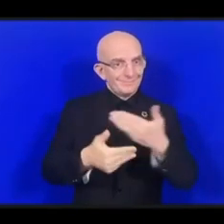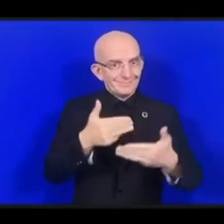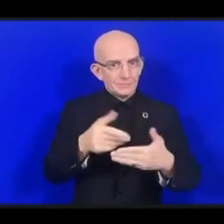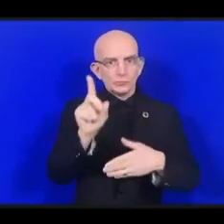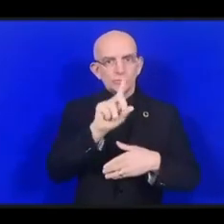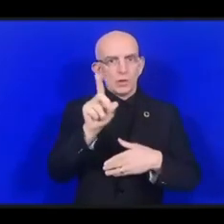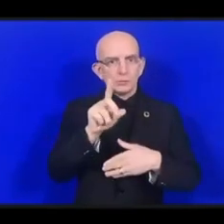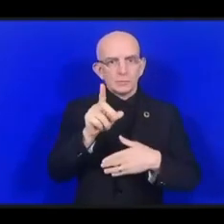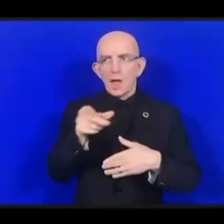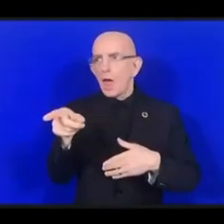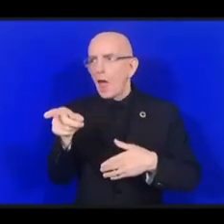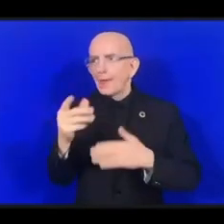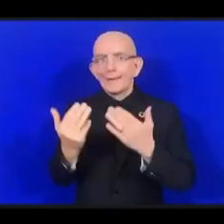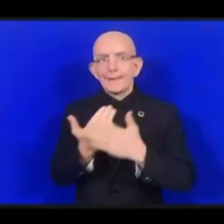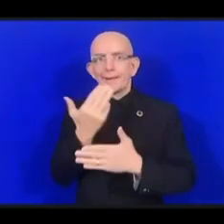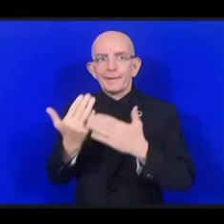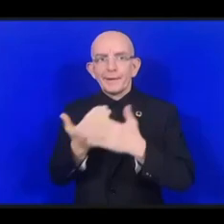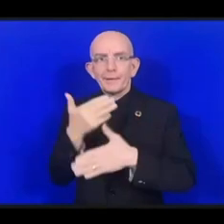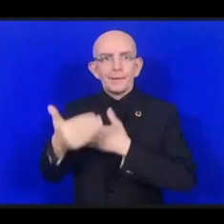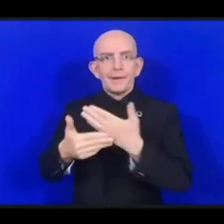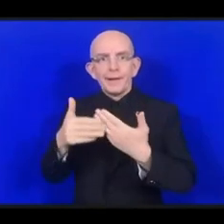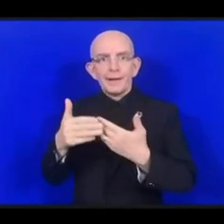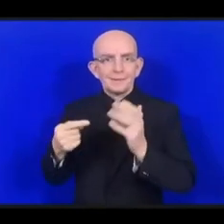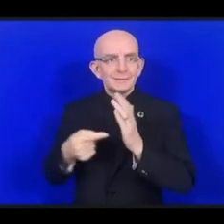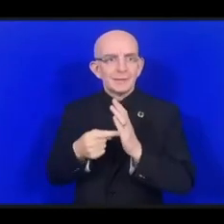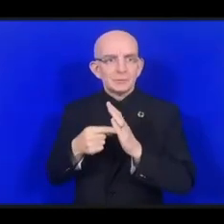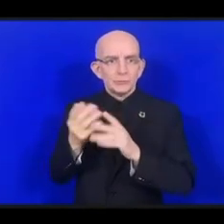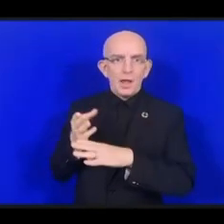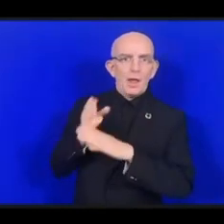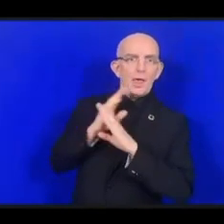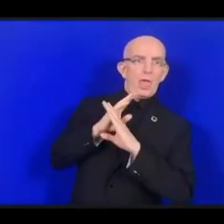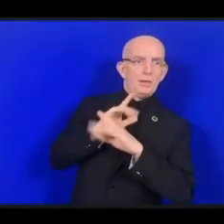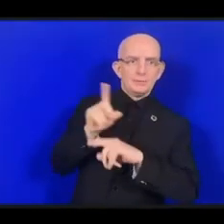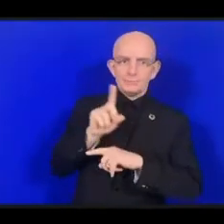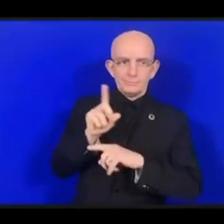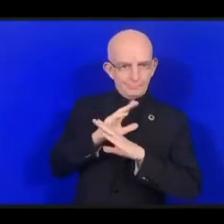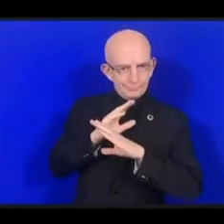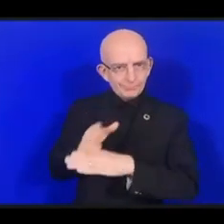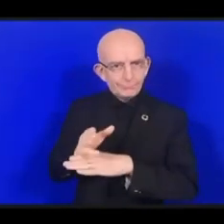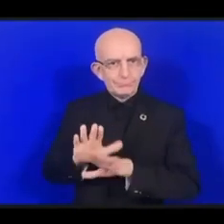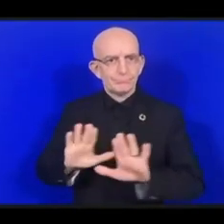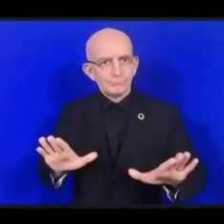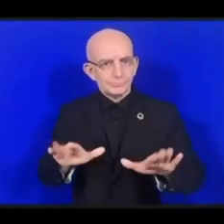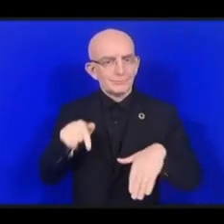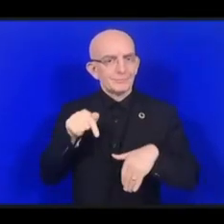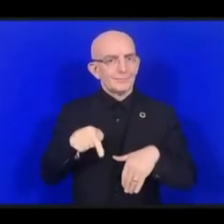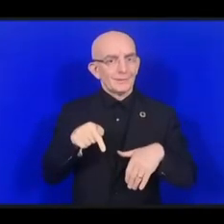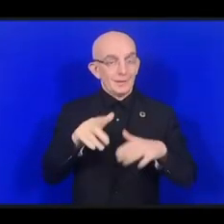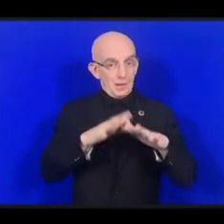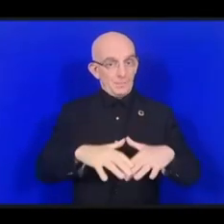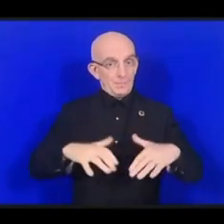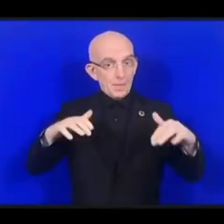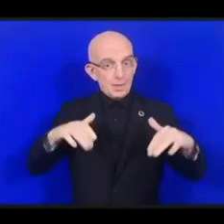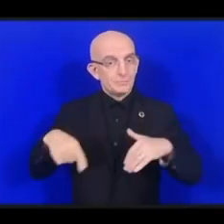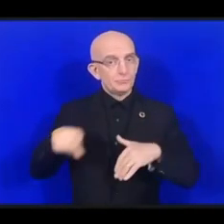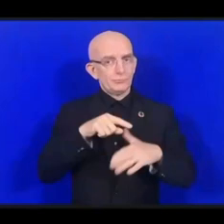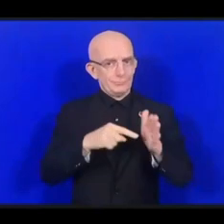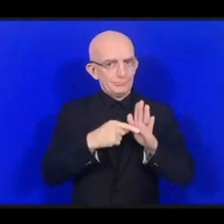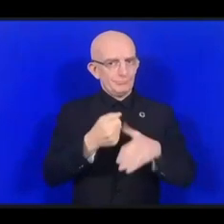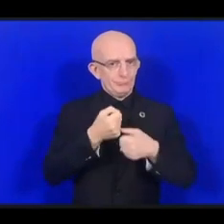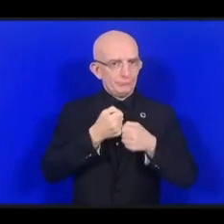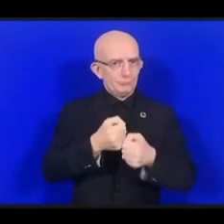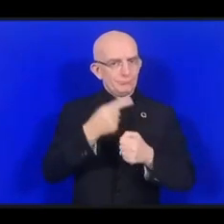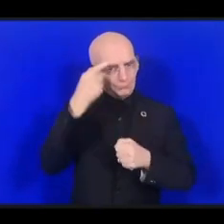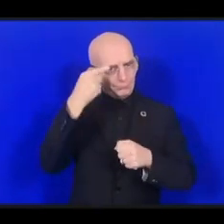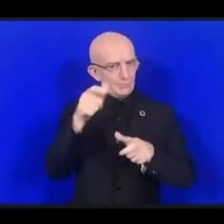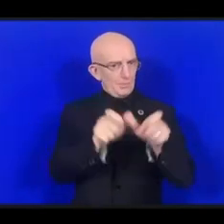我们是代表百姓的利益，要在立法的过程当中要确